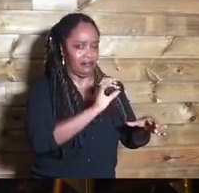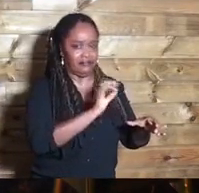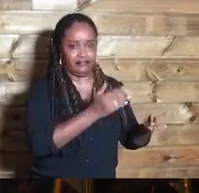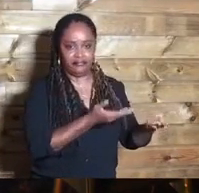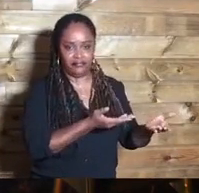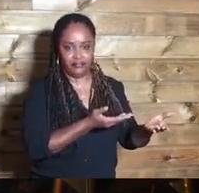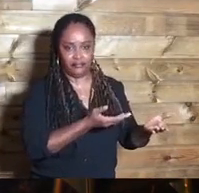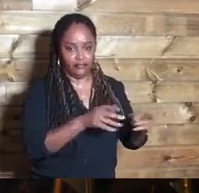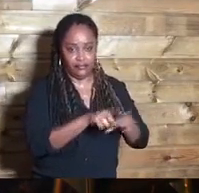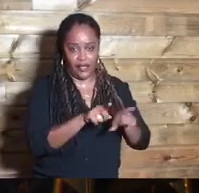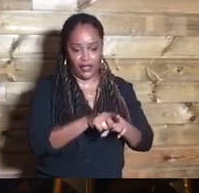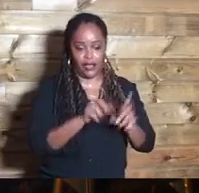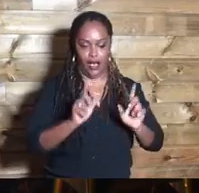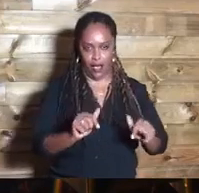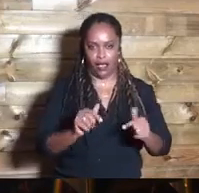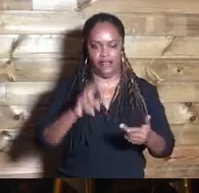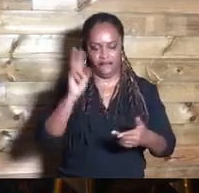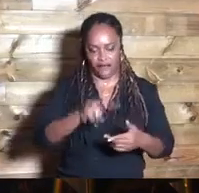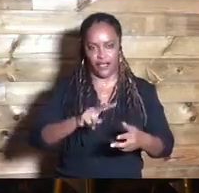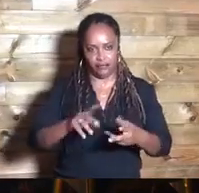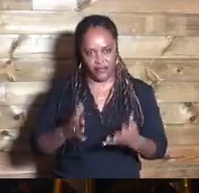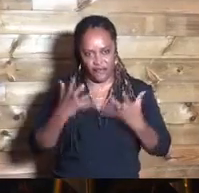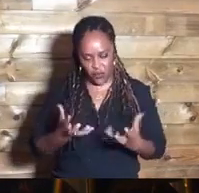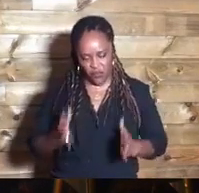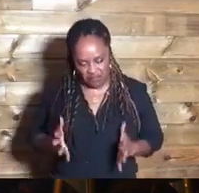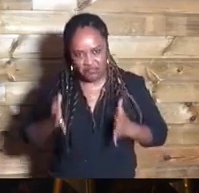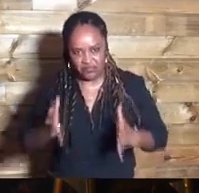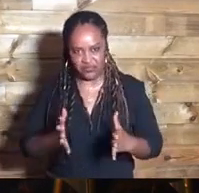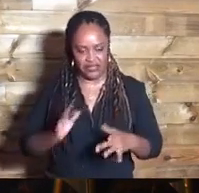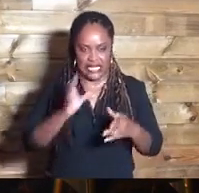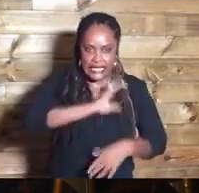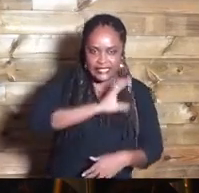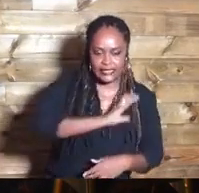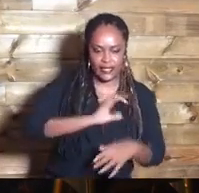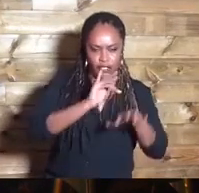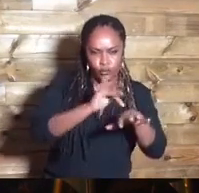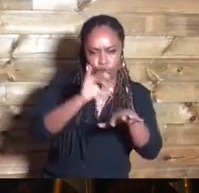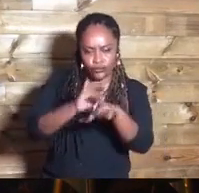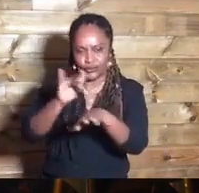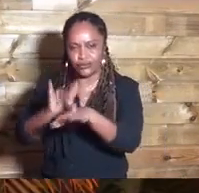envie d'y aller, on a envie de se dire, ben, tiens, ben, on va essayer, on va tester, on va voir ce que ça apporte.